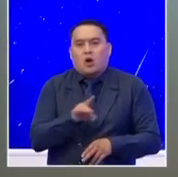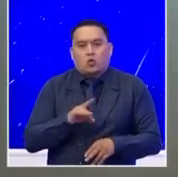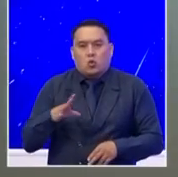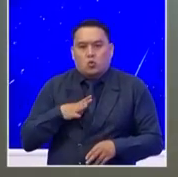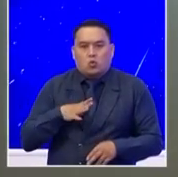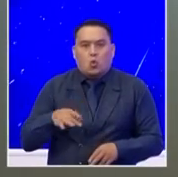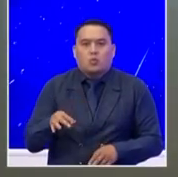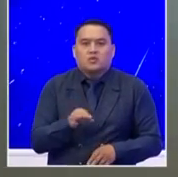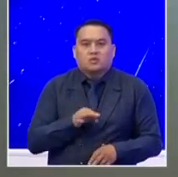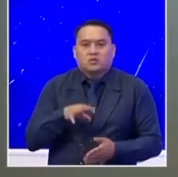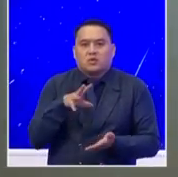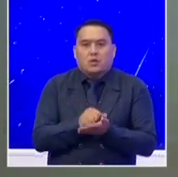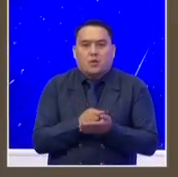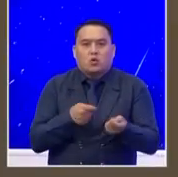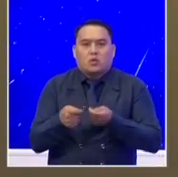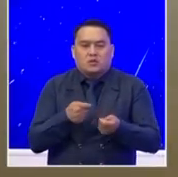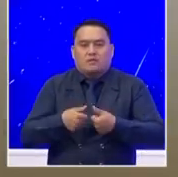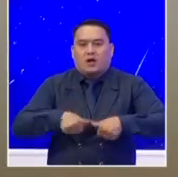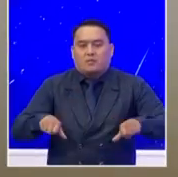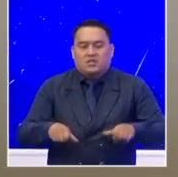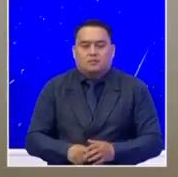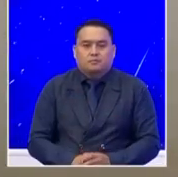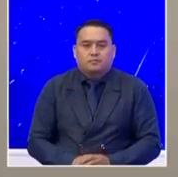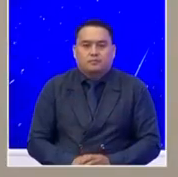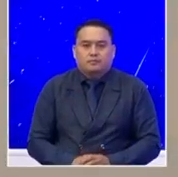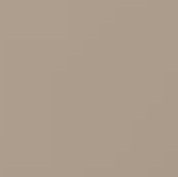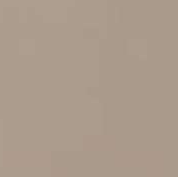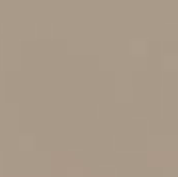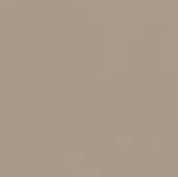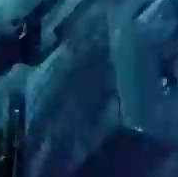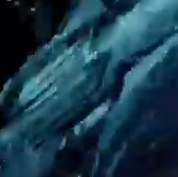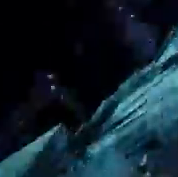района Туркестанской области займется правительственная комиссия.